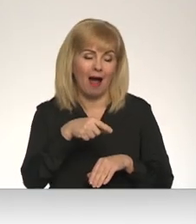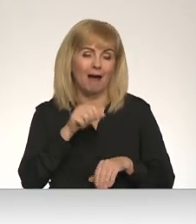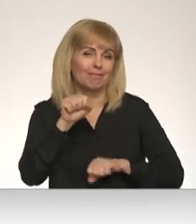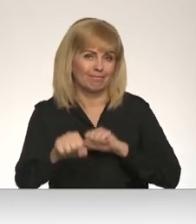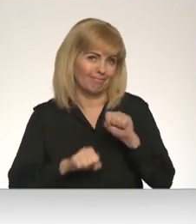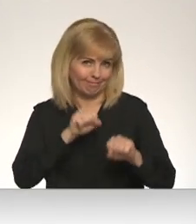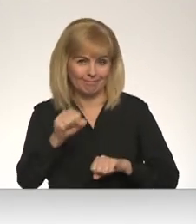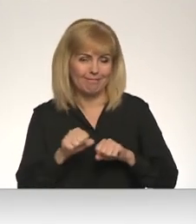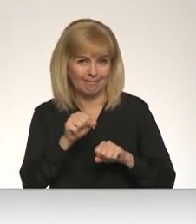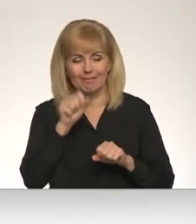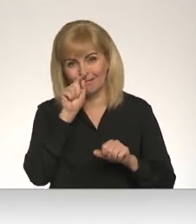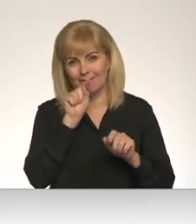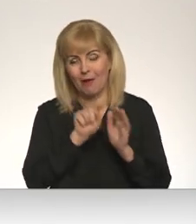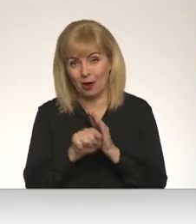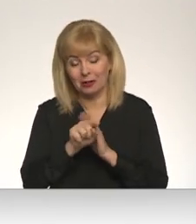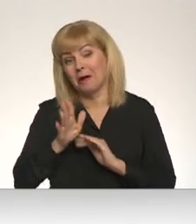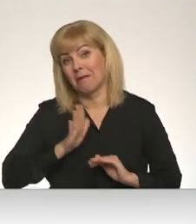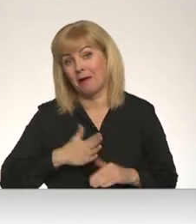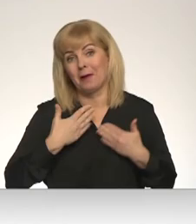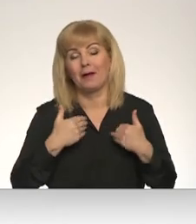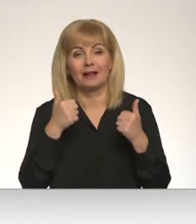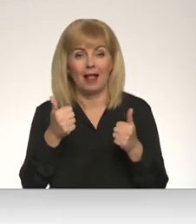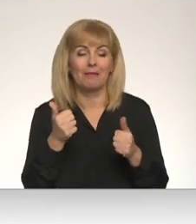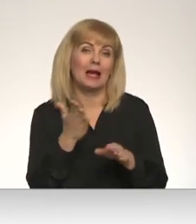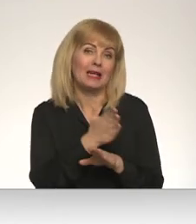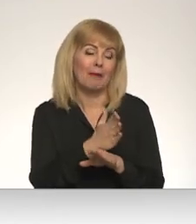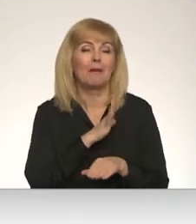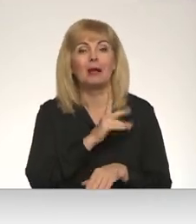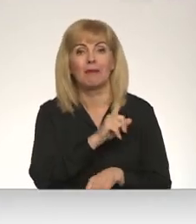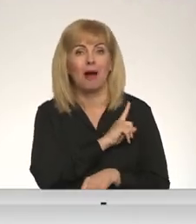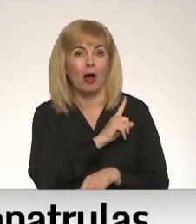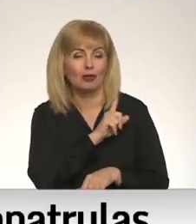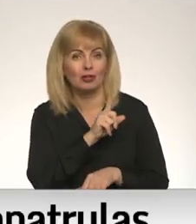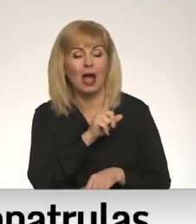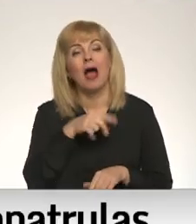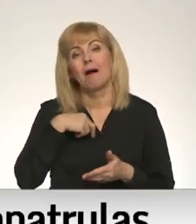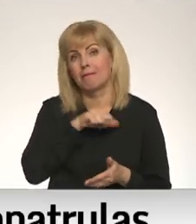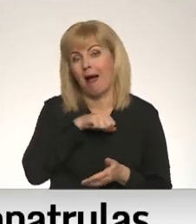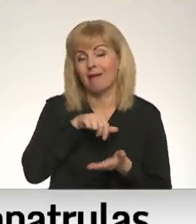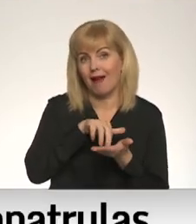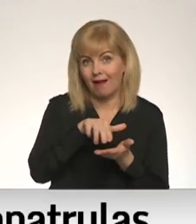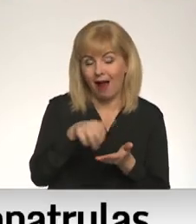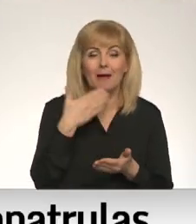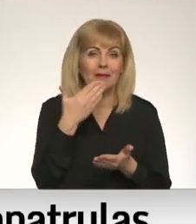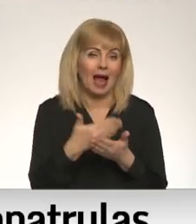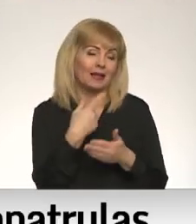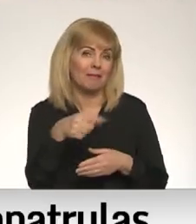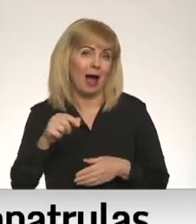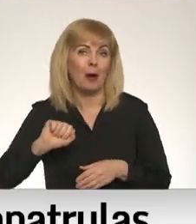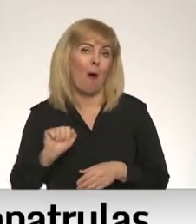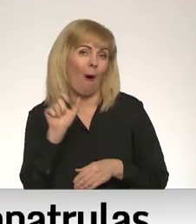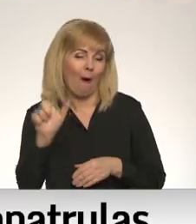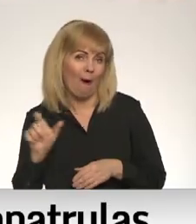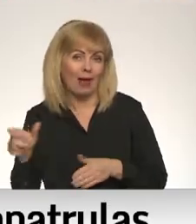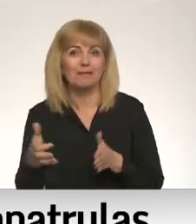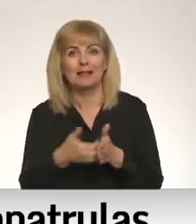jā. Pagaidām viss ir ļoti labi. Iepriekš esmu patrulējusi, pārvietojoties ar kājām. Es ieteiktu arī pārējiem kolēģiem